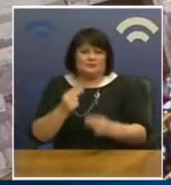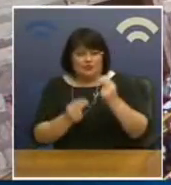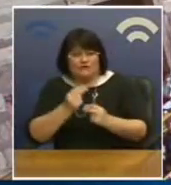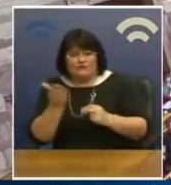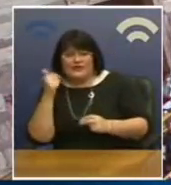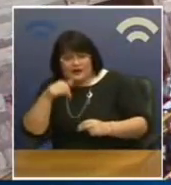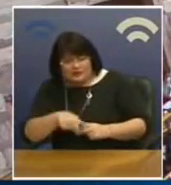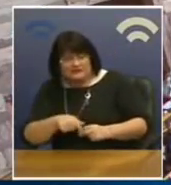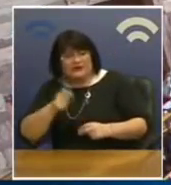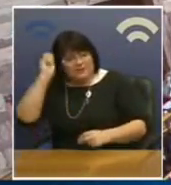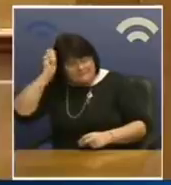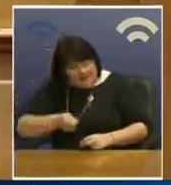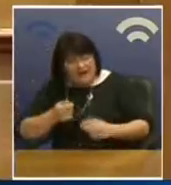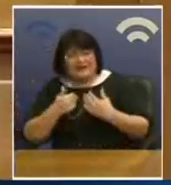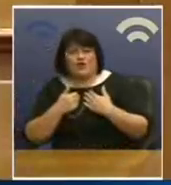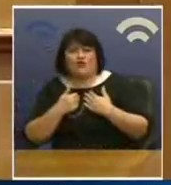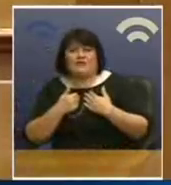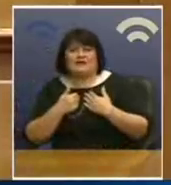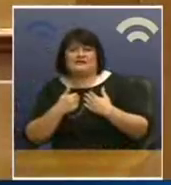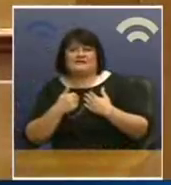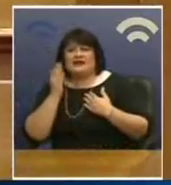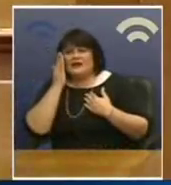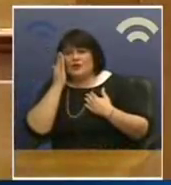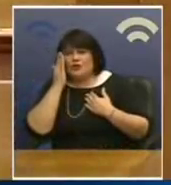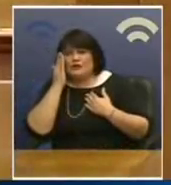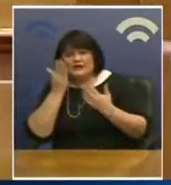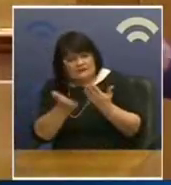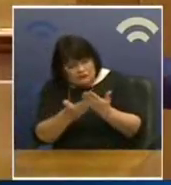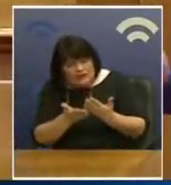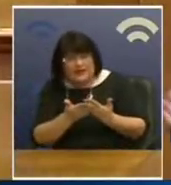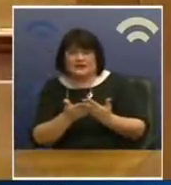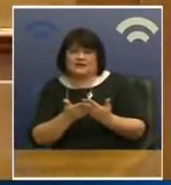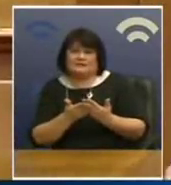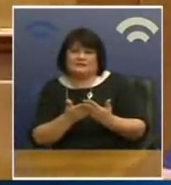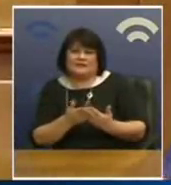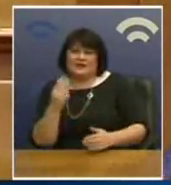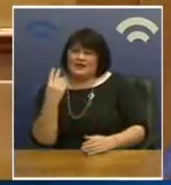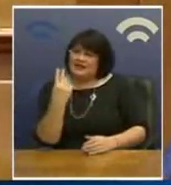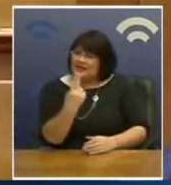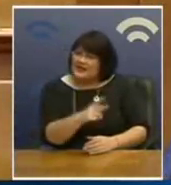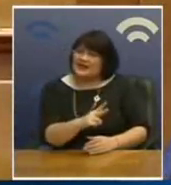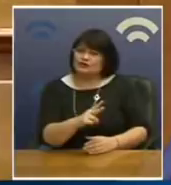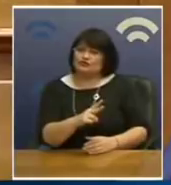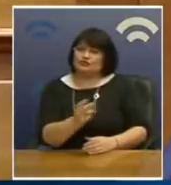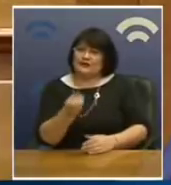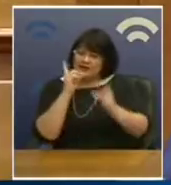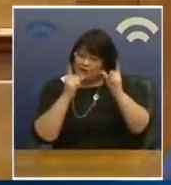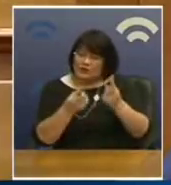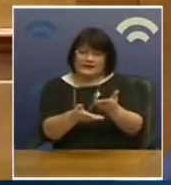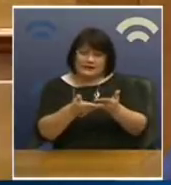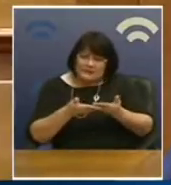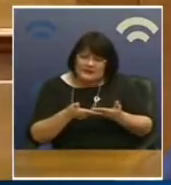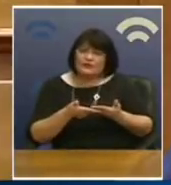να αναγνωρίσουμε ότι αυτά συνιστούν συμβολές της δικής σας παράταξης στη